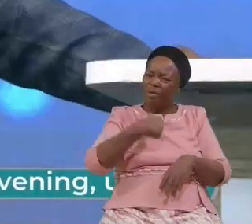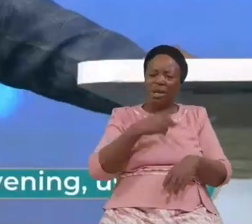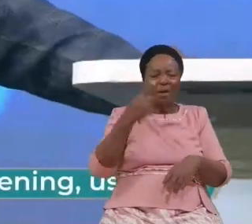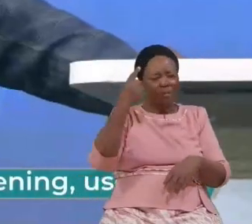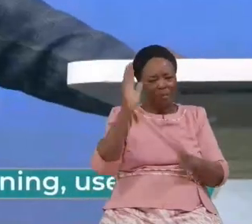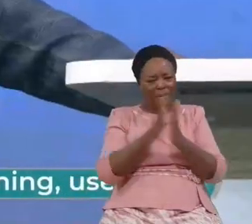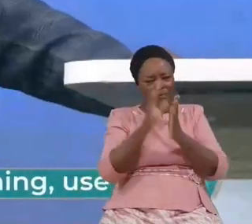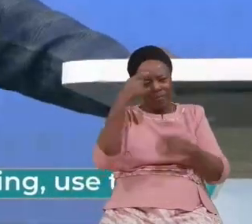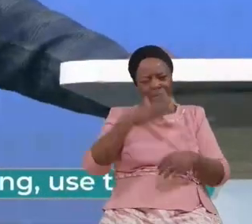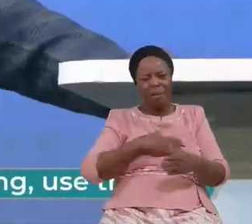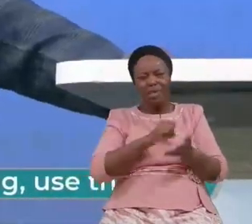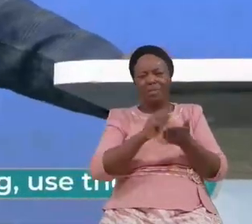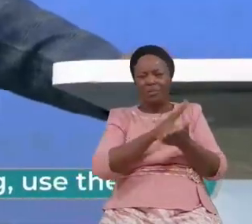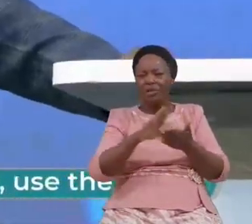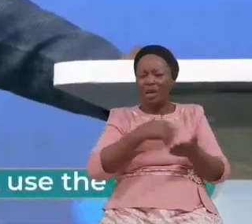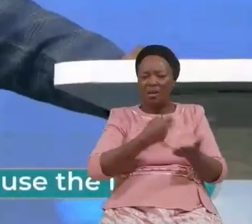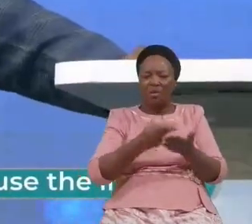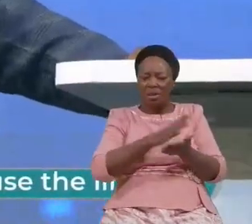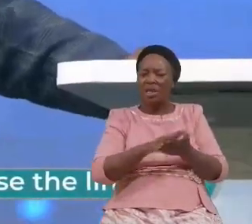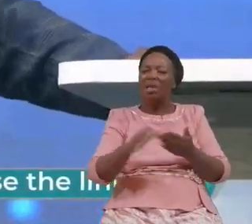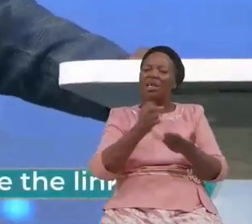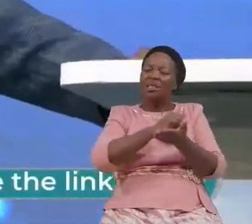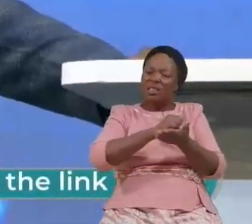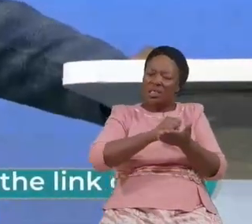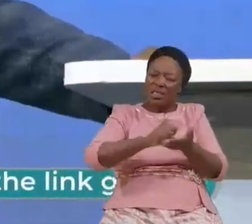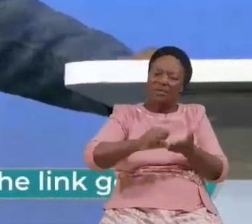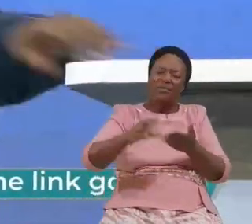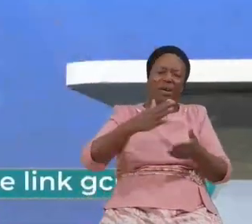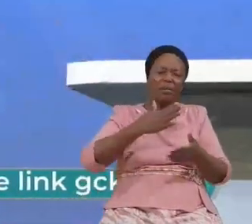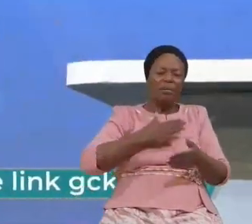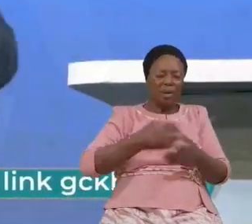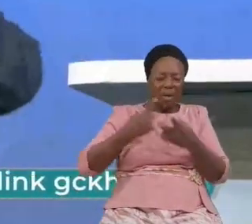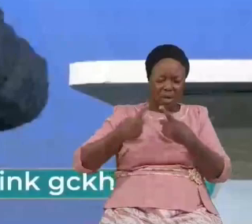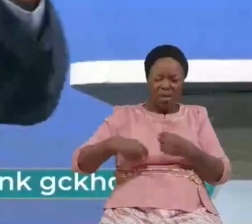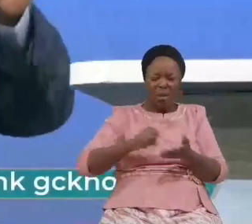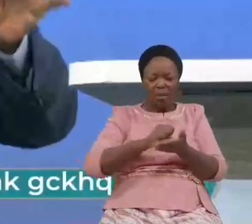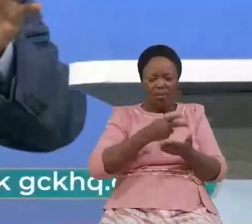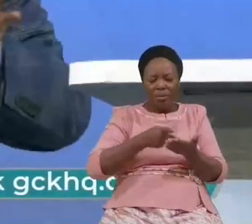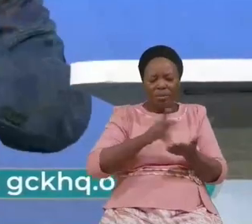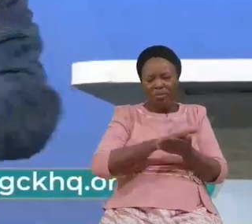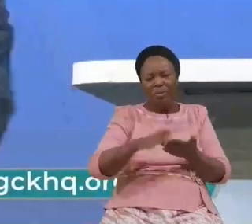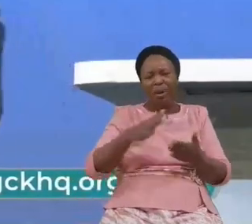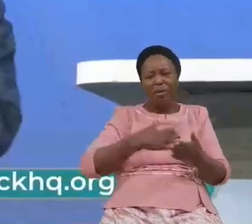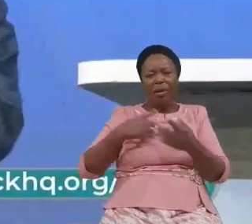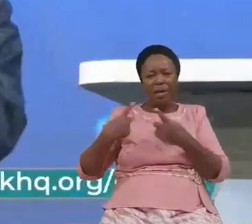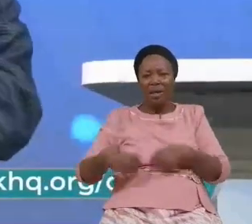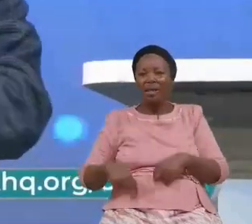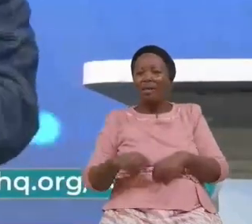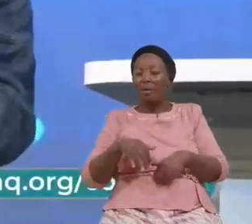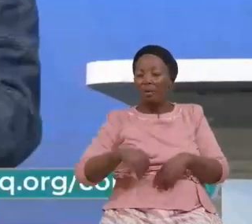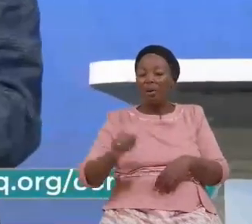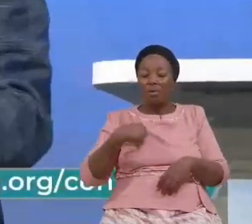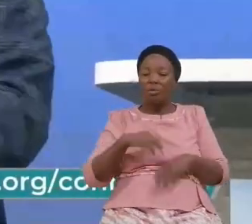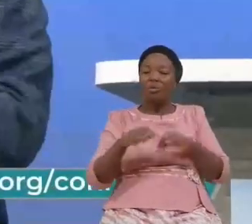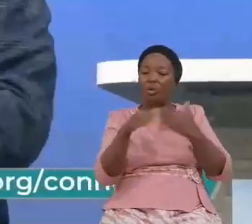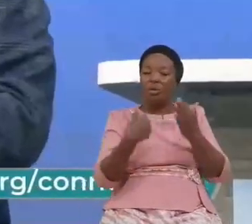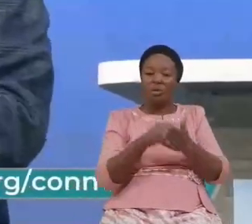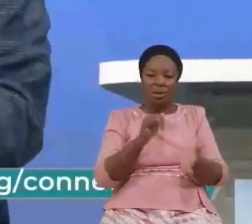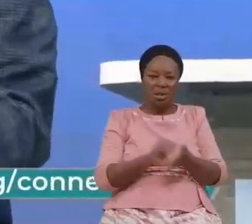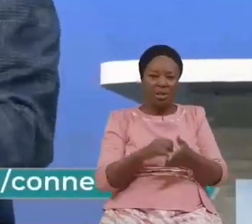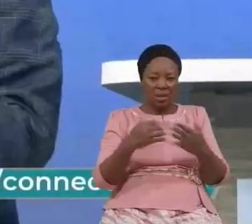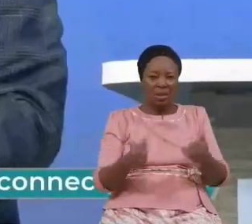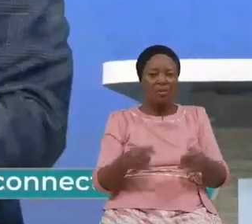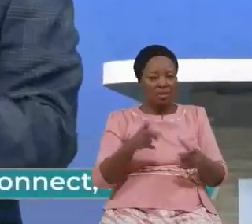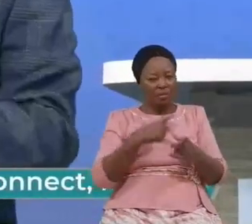santé sanctifie moi purifie moi pendant que nous faisons le reste comme tu